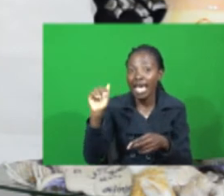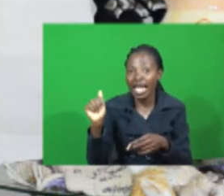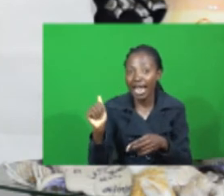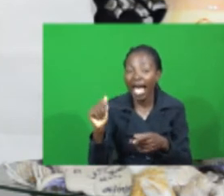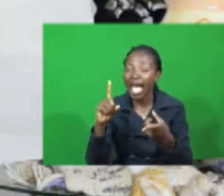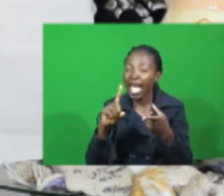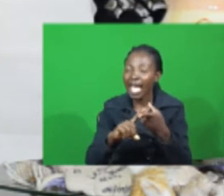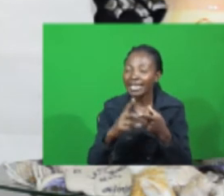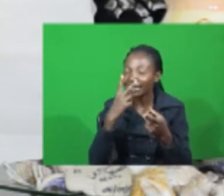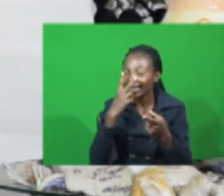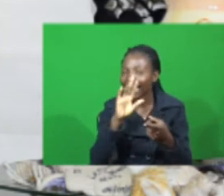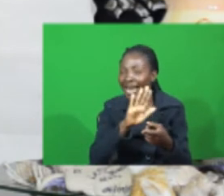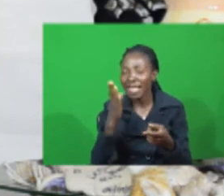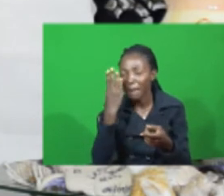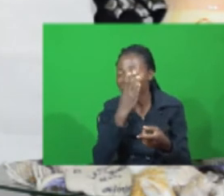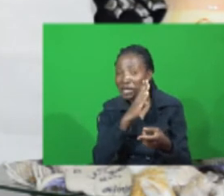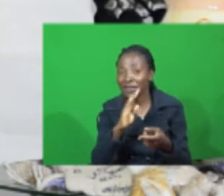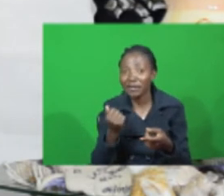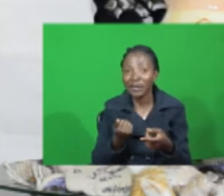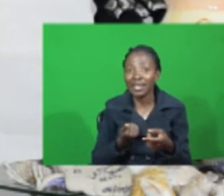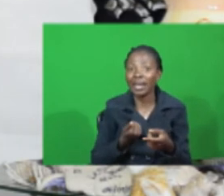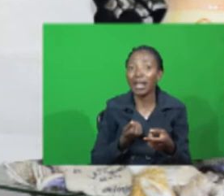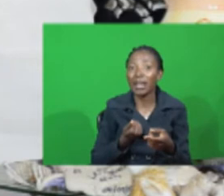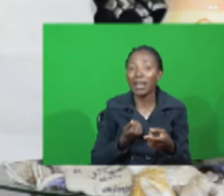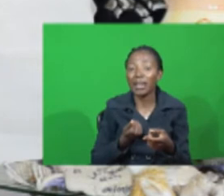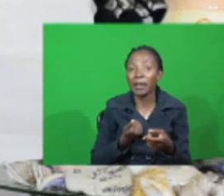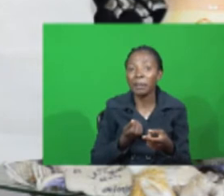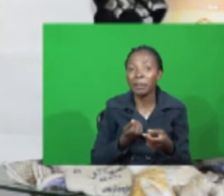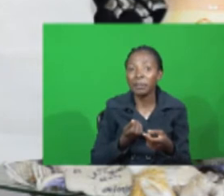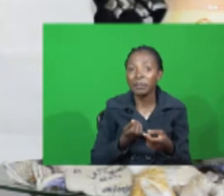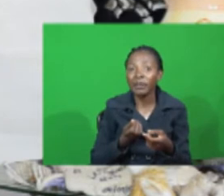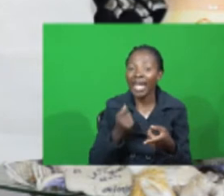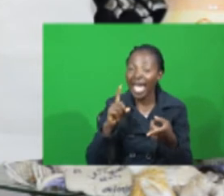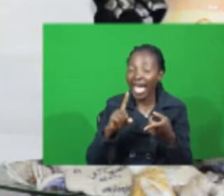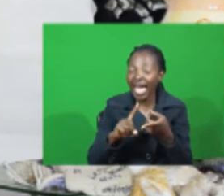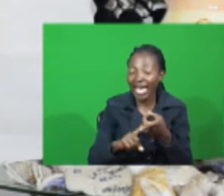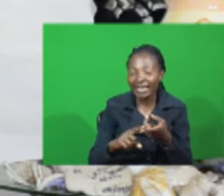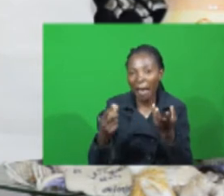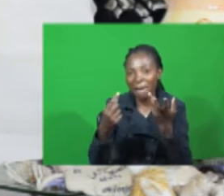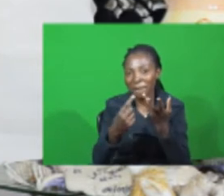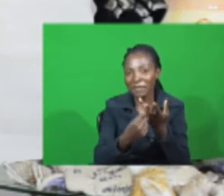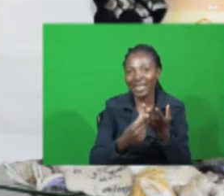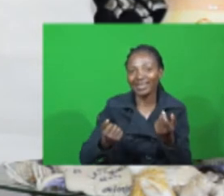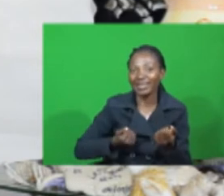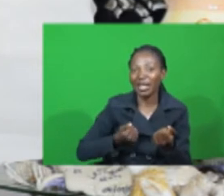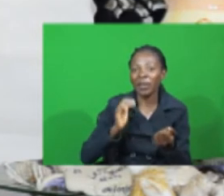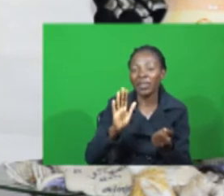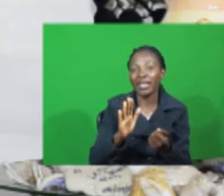ndobva ona mumwe mwanamusikana aive nababa vainzi Shua. Kwakubva awanana nemudzimai